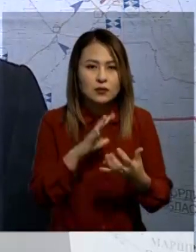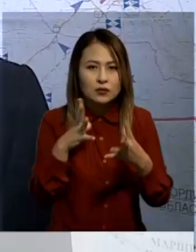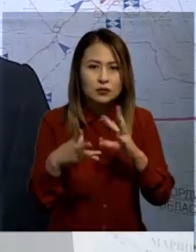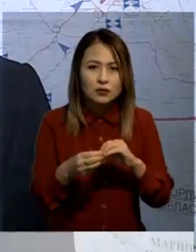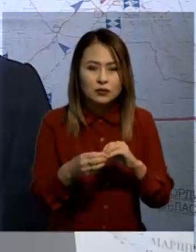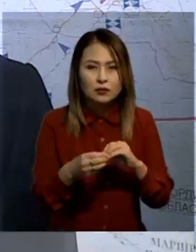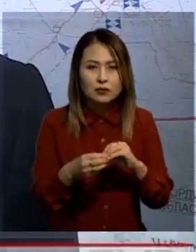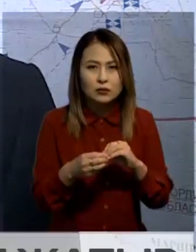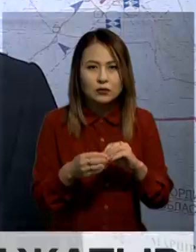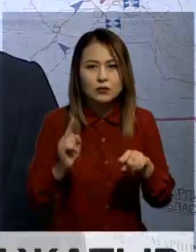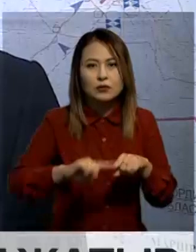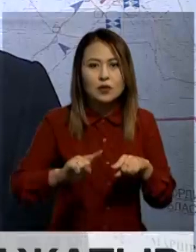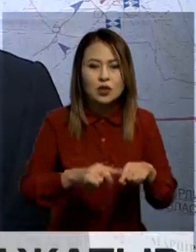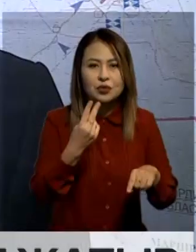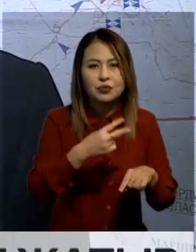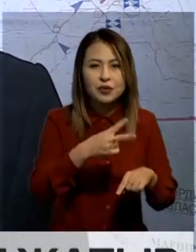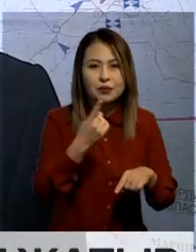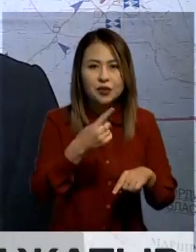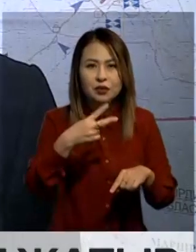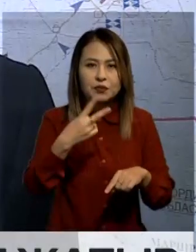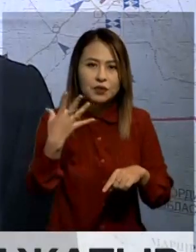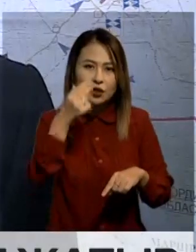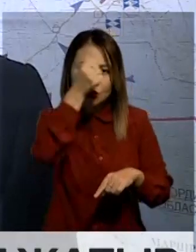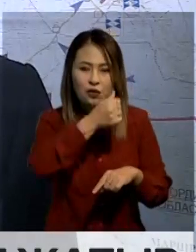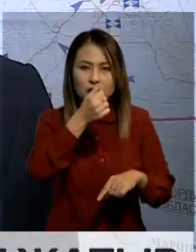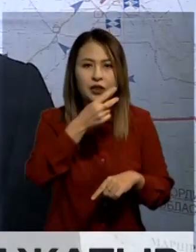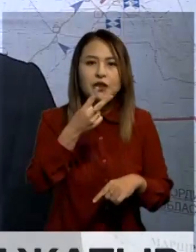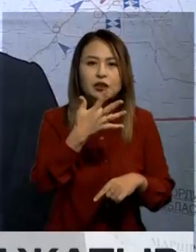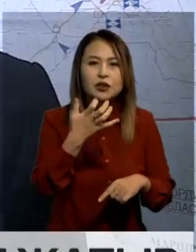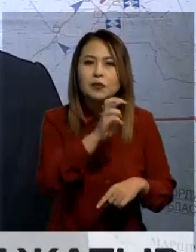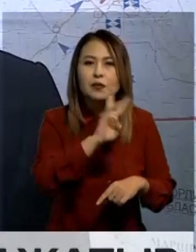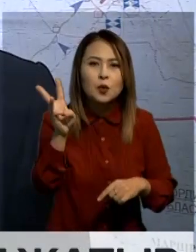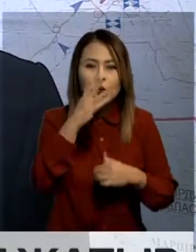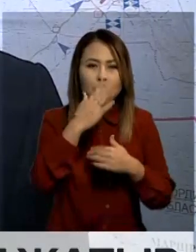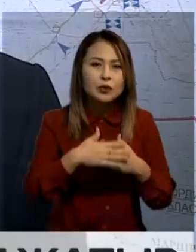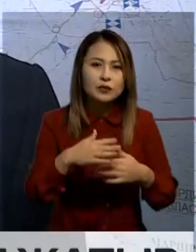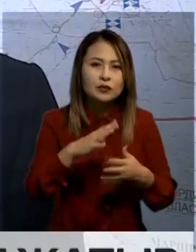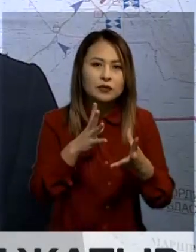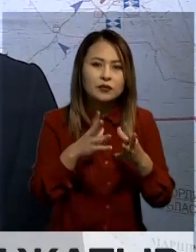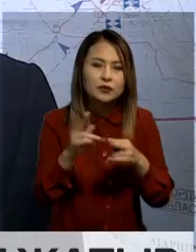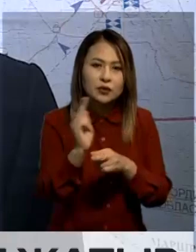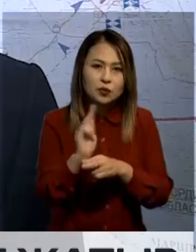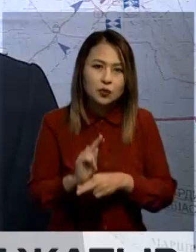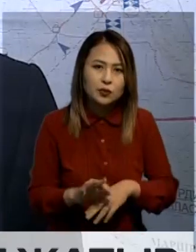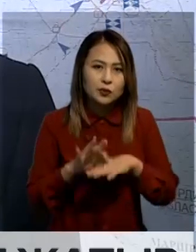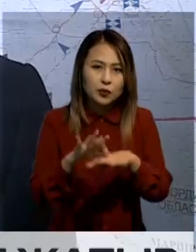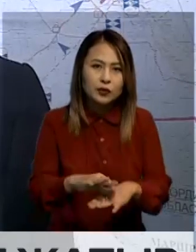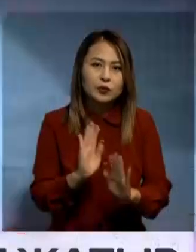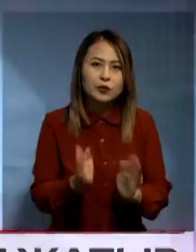алдағы осы 21-25 жылдар 5 жылдыққа 2,5 миллиард теңгеге осы жөндеу реконструкция жұмыстары жүргізіледі.